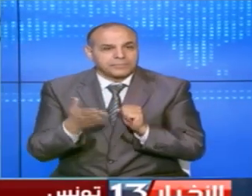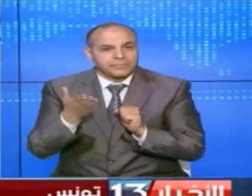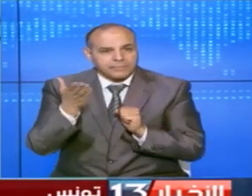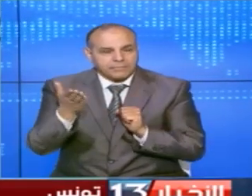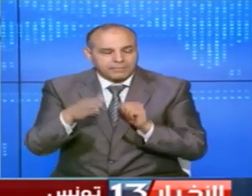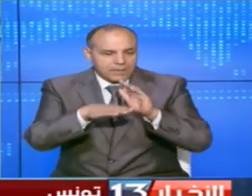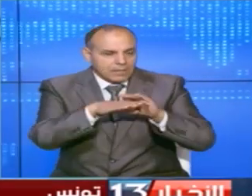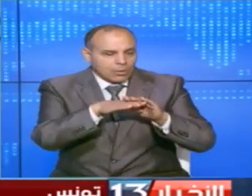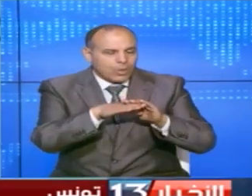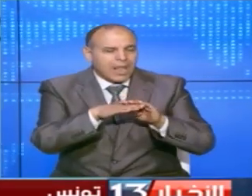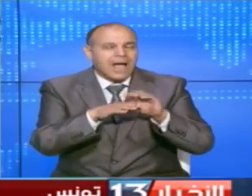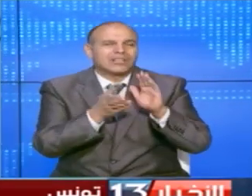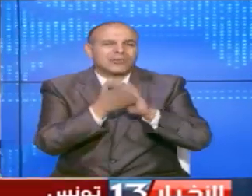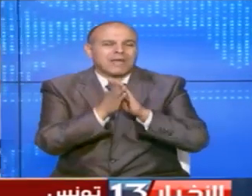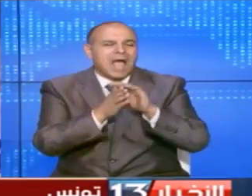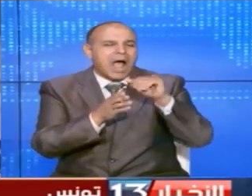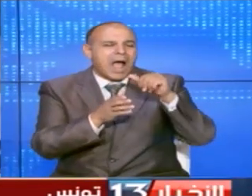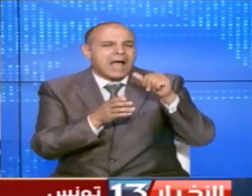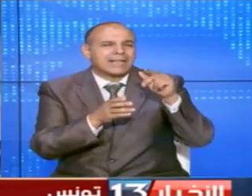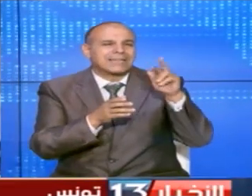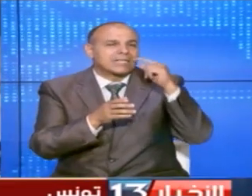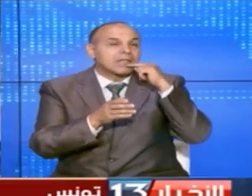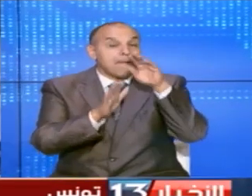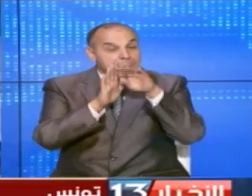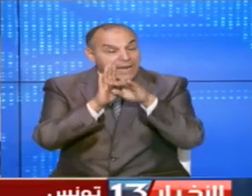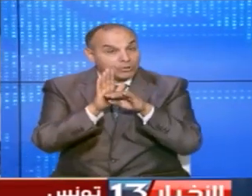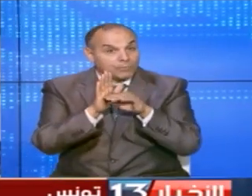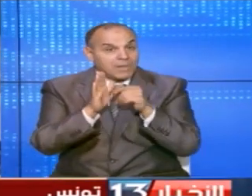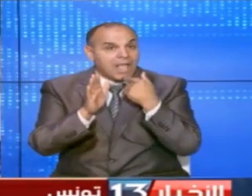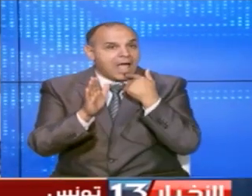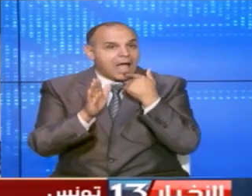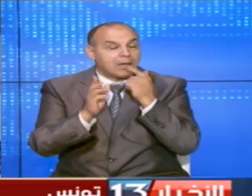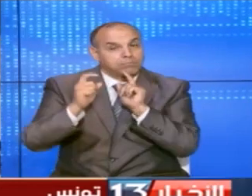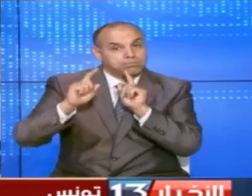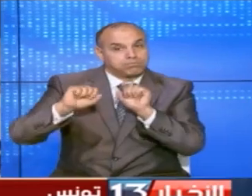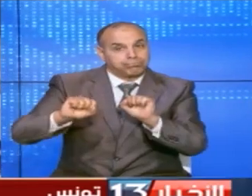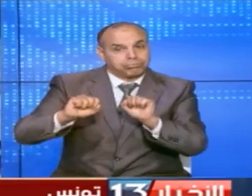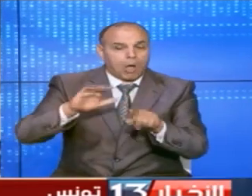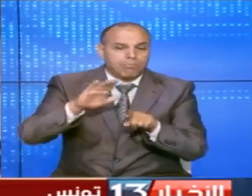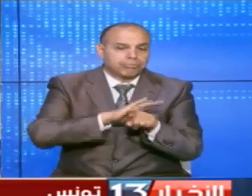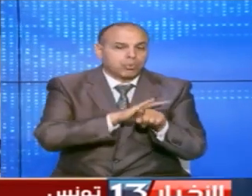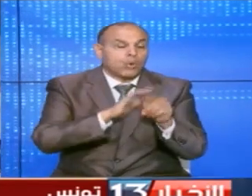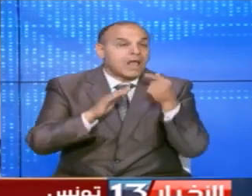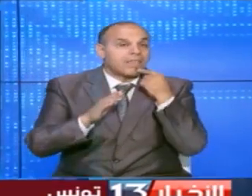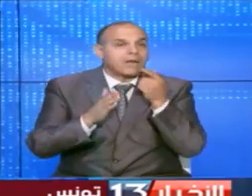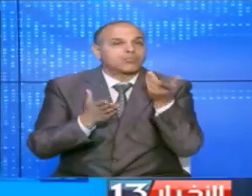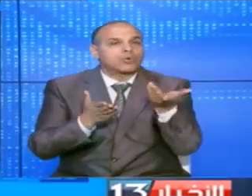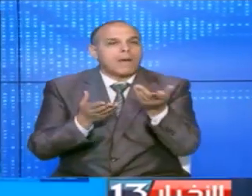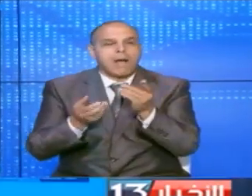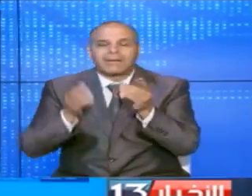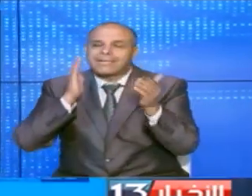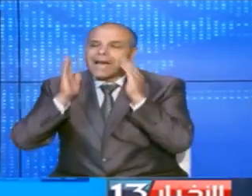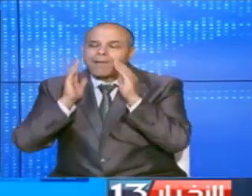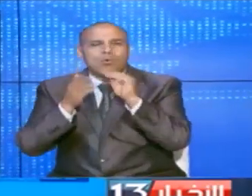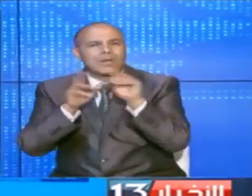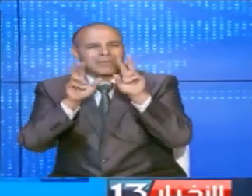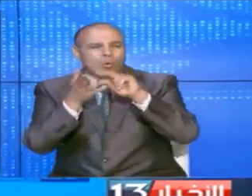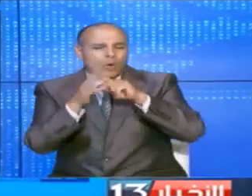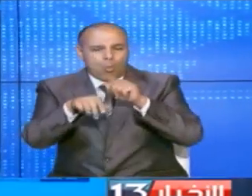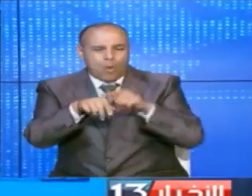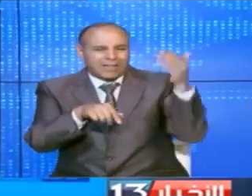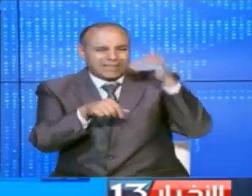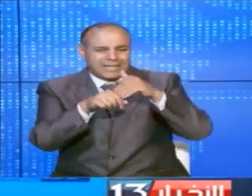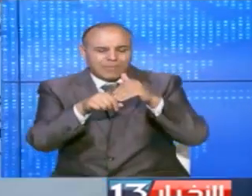اوسطيه بالاسراع في وضع اليات للتصدي للخروقات التي ترتكبها وسائل الاعلام خلال الفتره